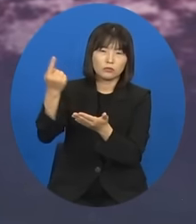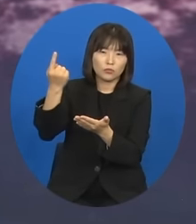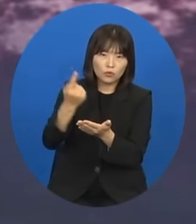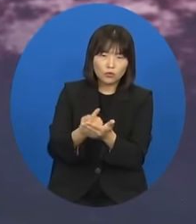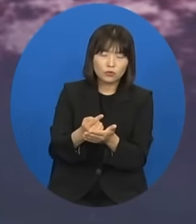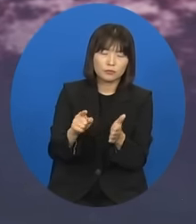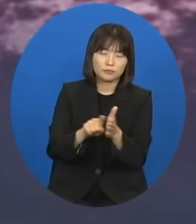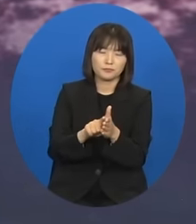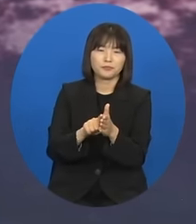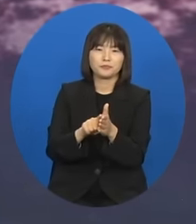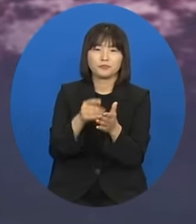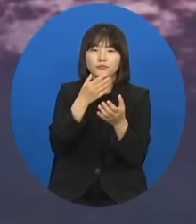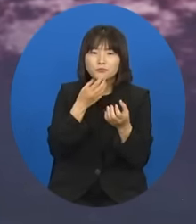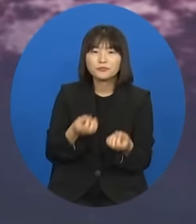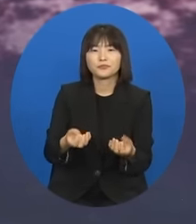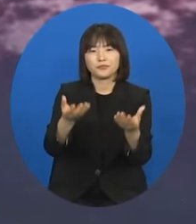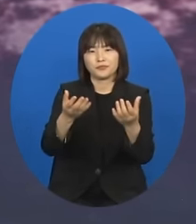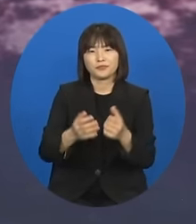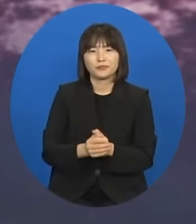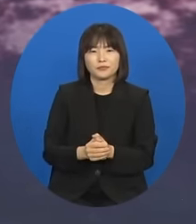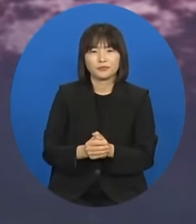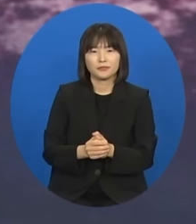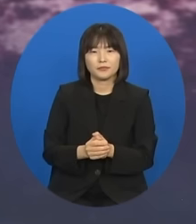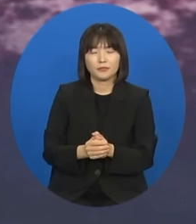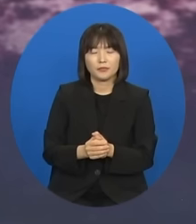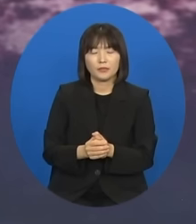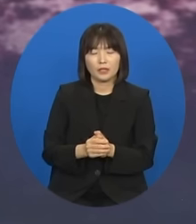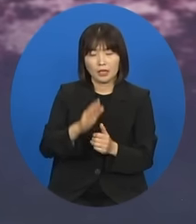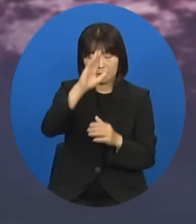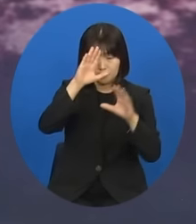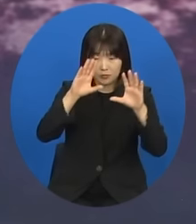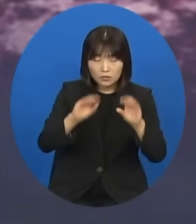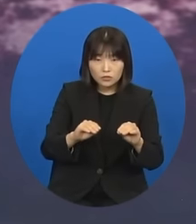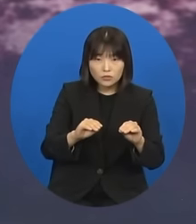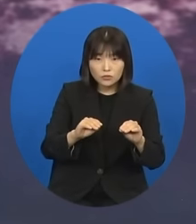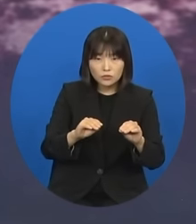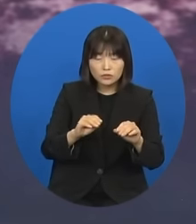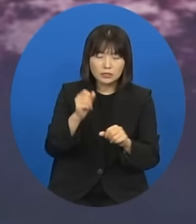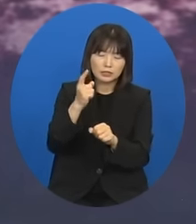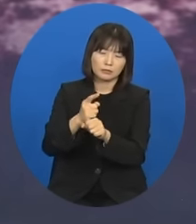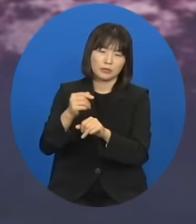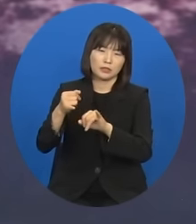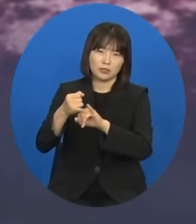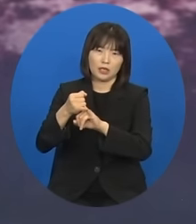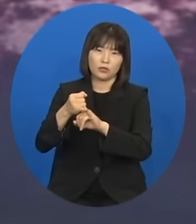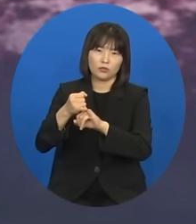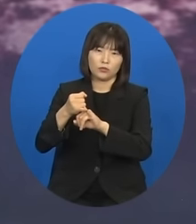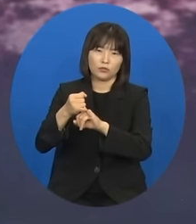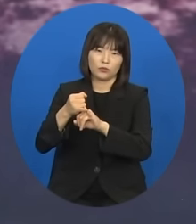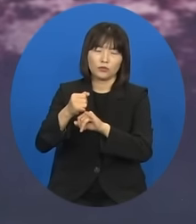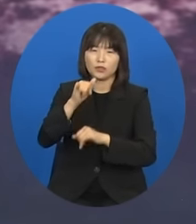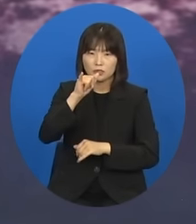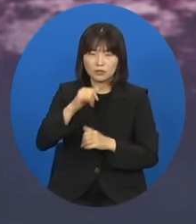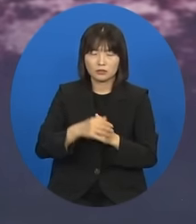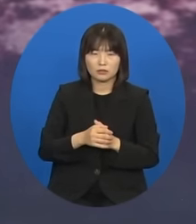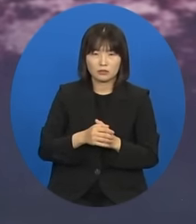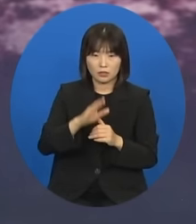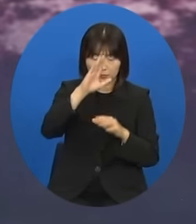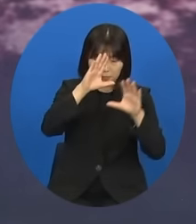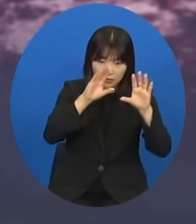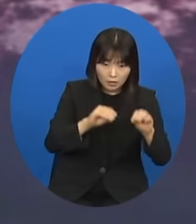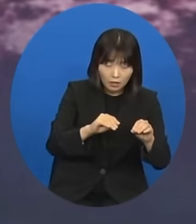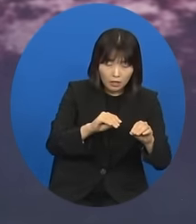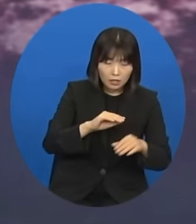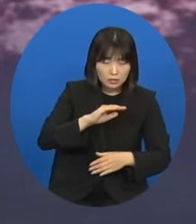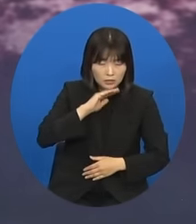축복합니다 그래서 여러분 치유는 여러분 이미 약속이 되 있어요 이건 기다리는게 아니고요 믿으면